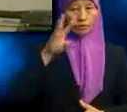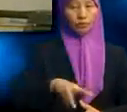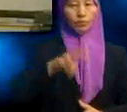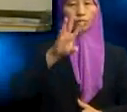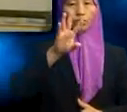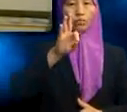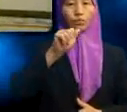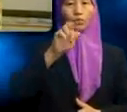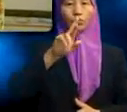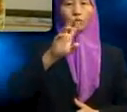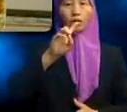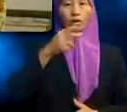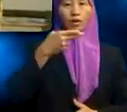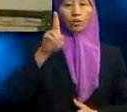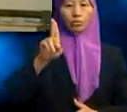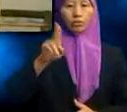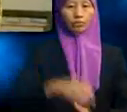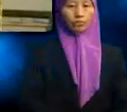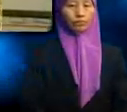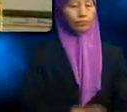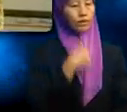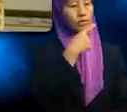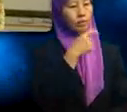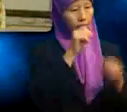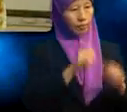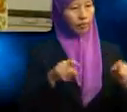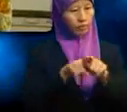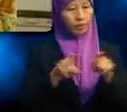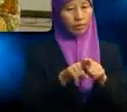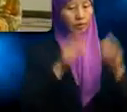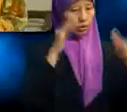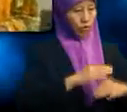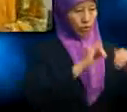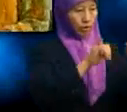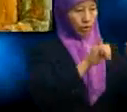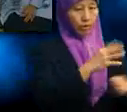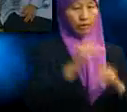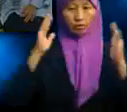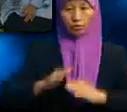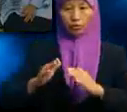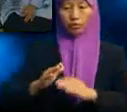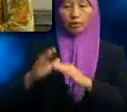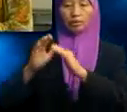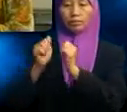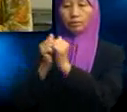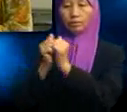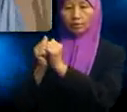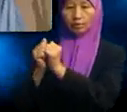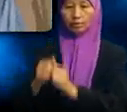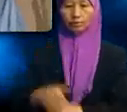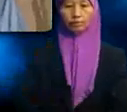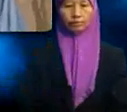kasih. Siapa lagi yang boleh berikan persamaan antara solat Jumaat dan solat jemaah? Ya,